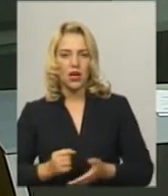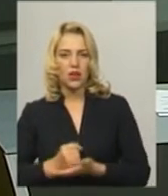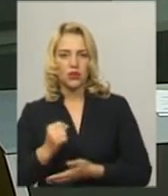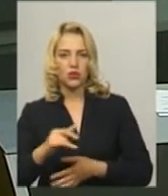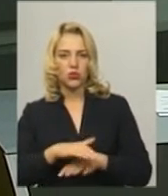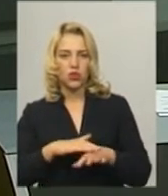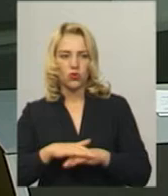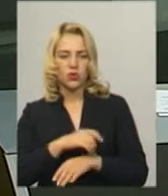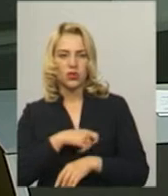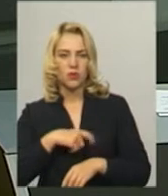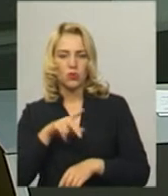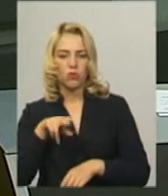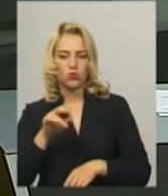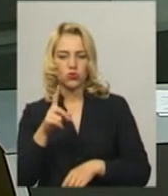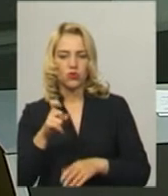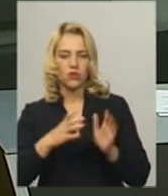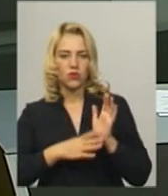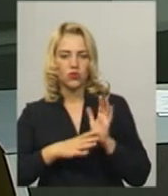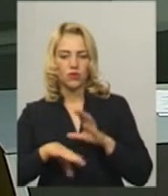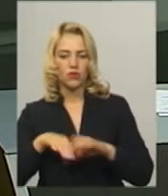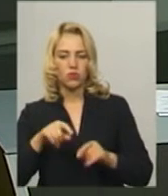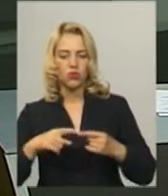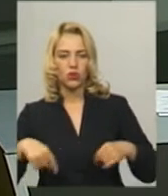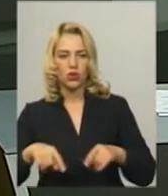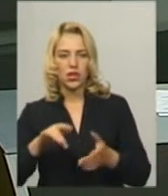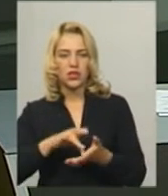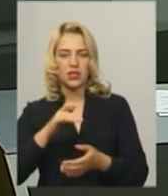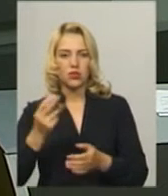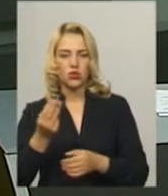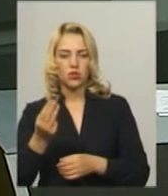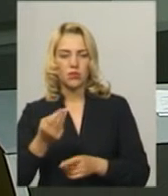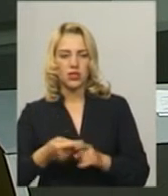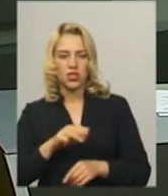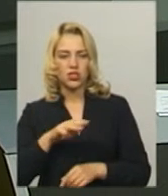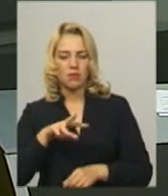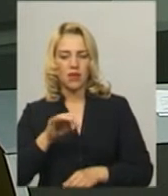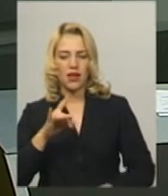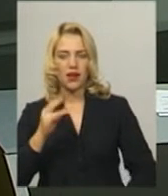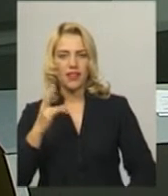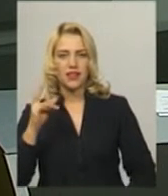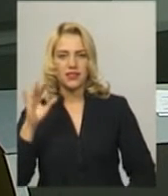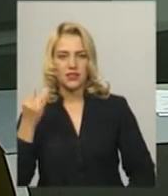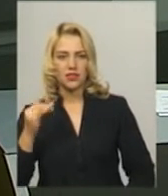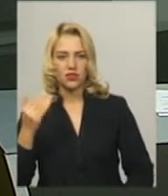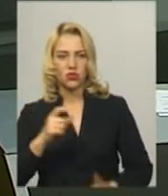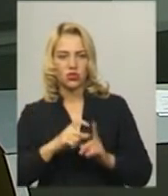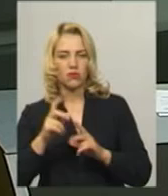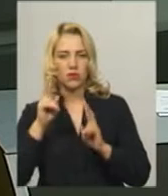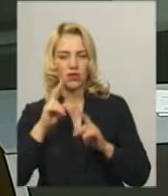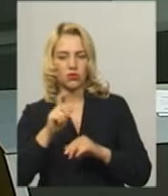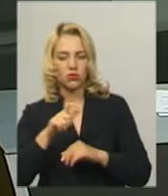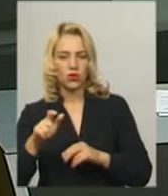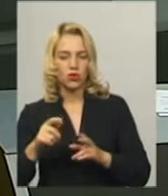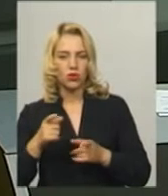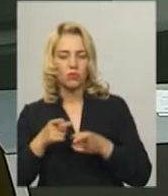у народні депутати по 190-му виборчому округу з центром у Шепетівці Олексій Жмеренецький. За його словами, двоє невідомих